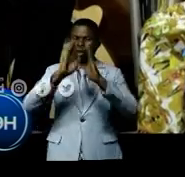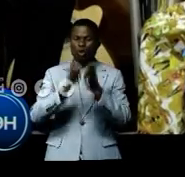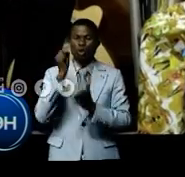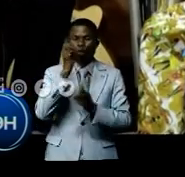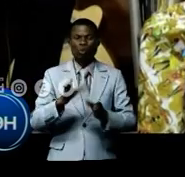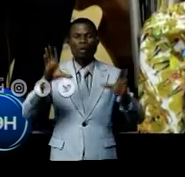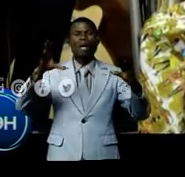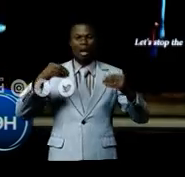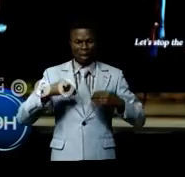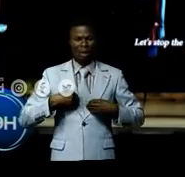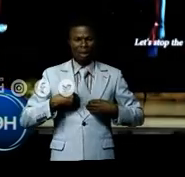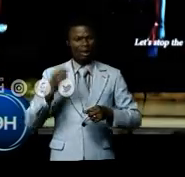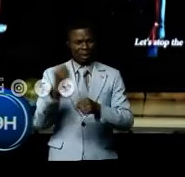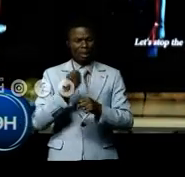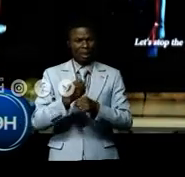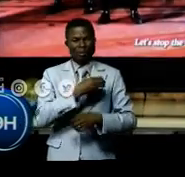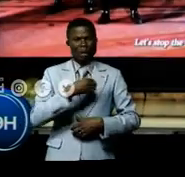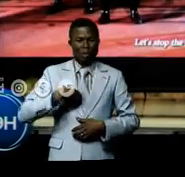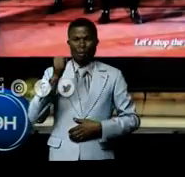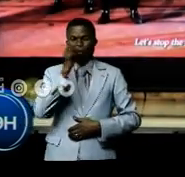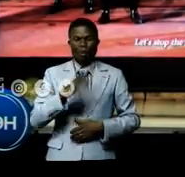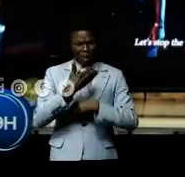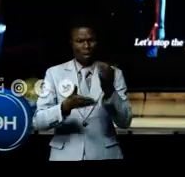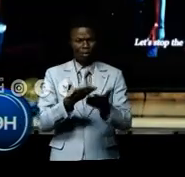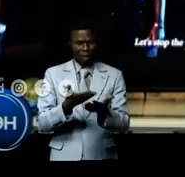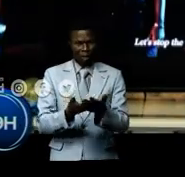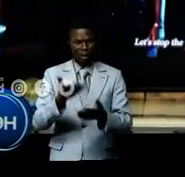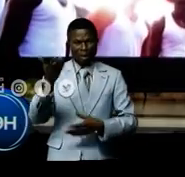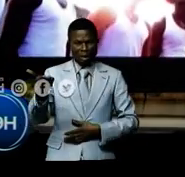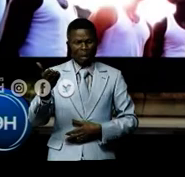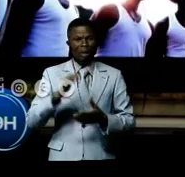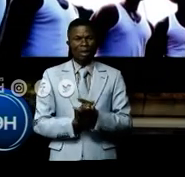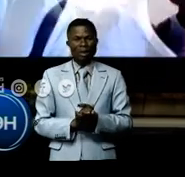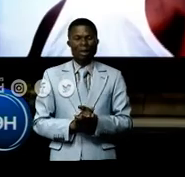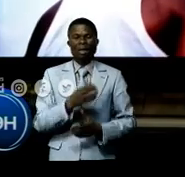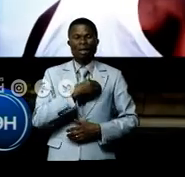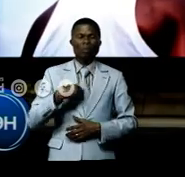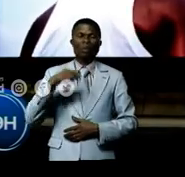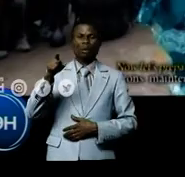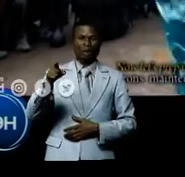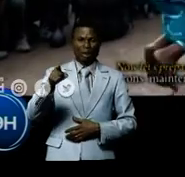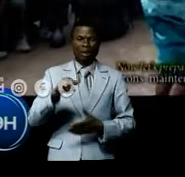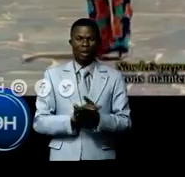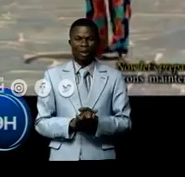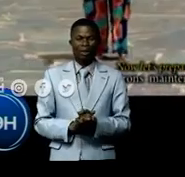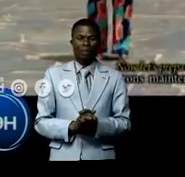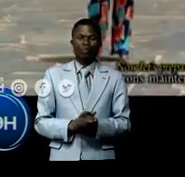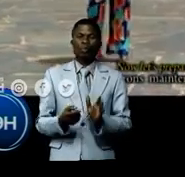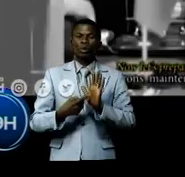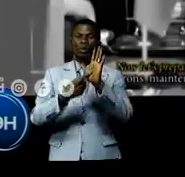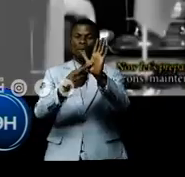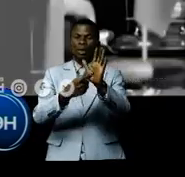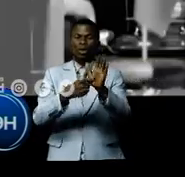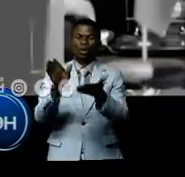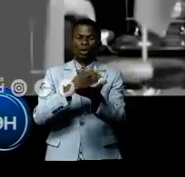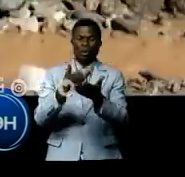présents d'accord du travail de titan réalisé par la chanteuse gospel Juliette Mougolé, dont la sortie officielle est